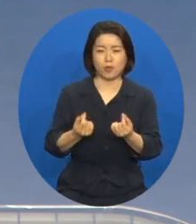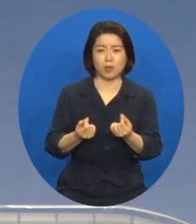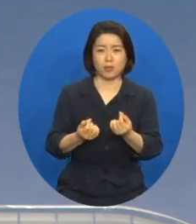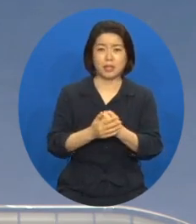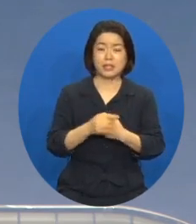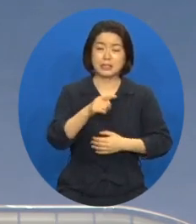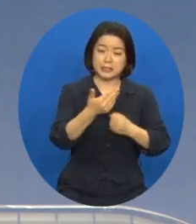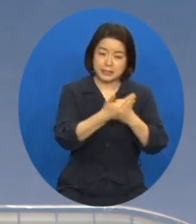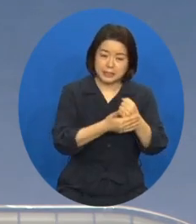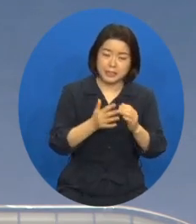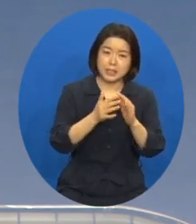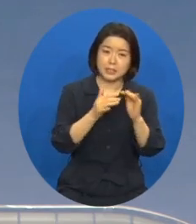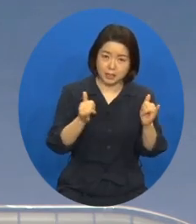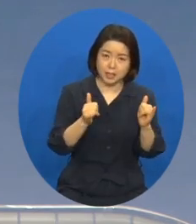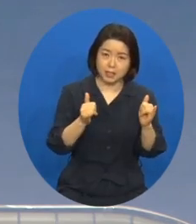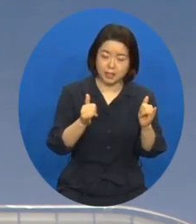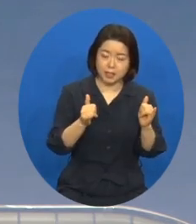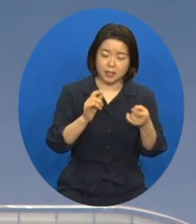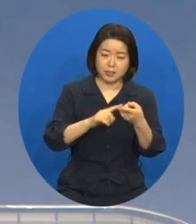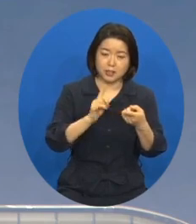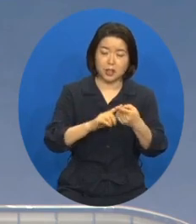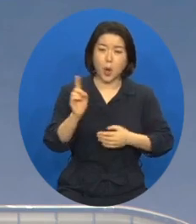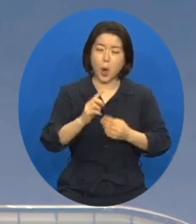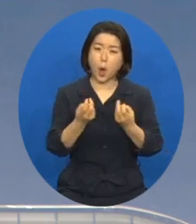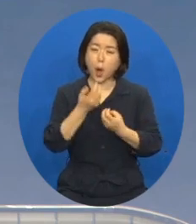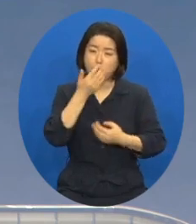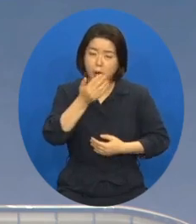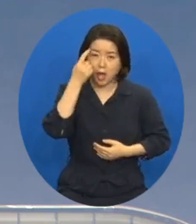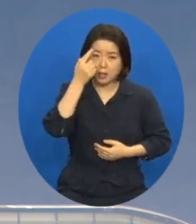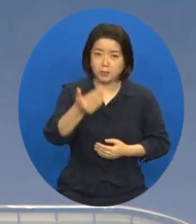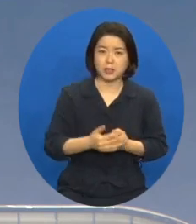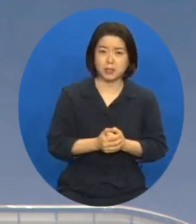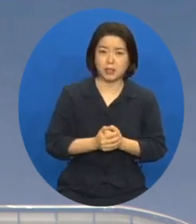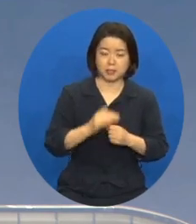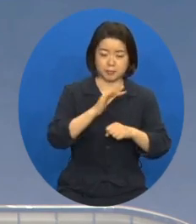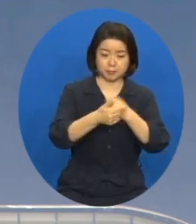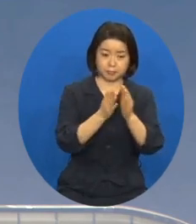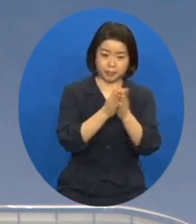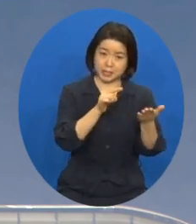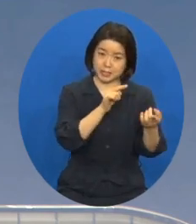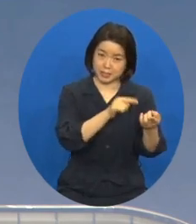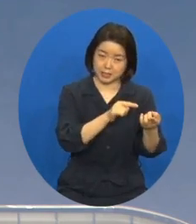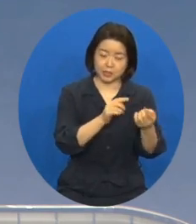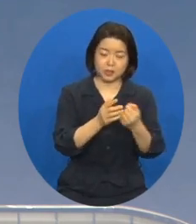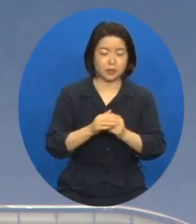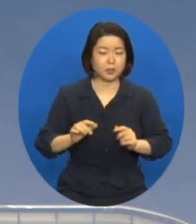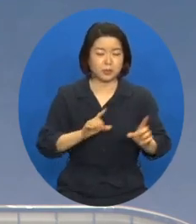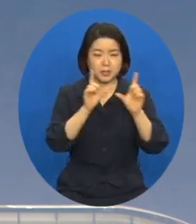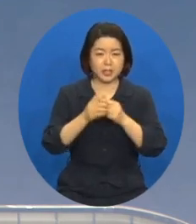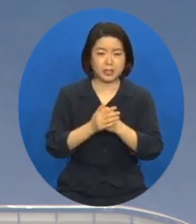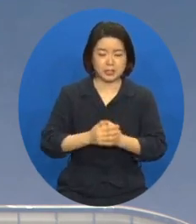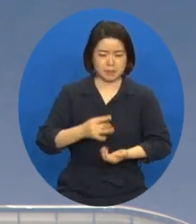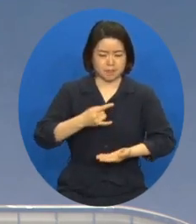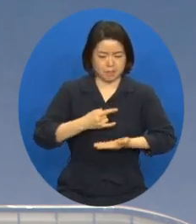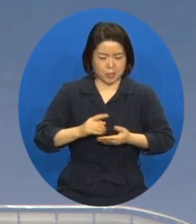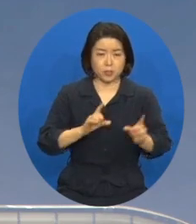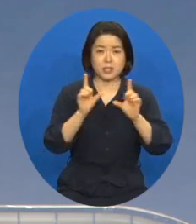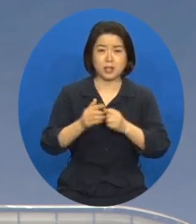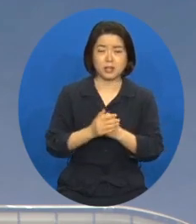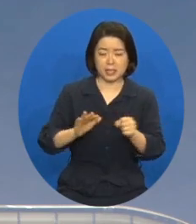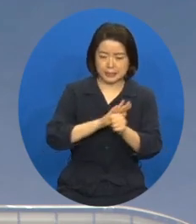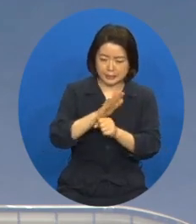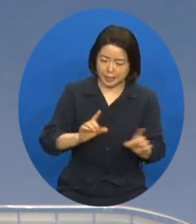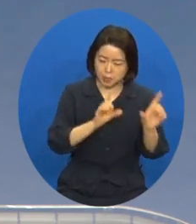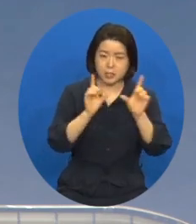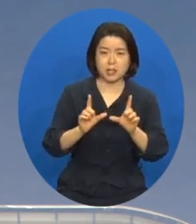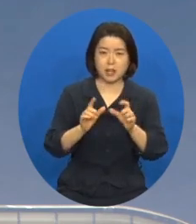그 은혜 받은 자답게 사는 건 어떻게 가능하죠? 성경대로 살자, 의롭게 살자, 사랑하며